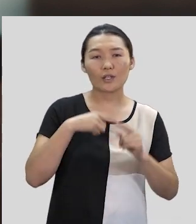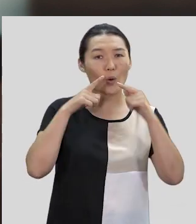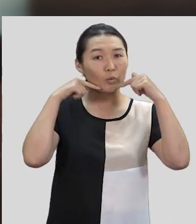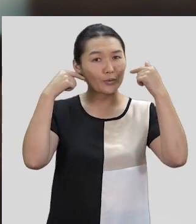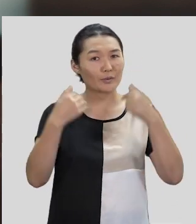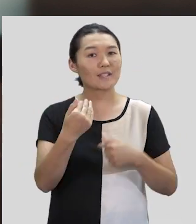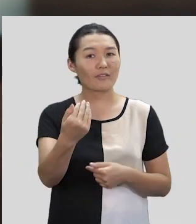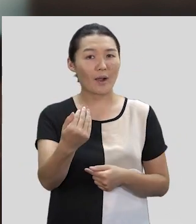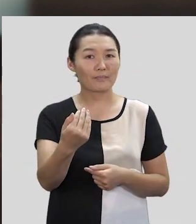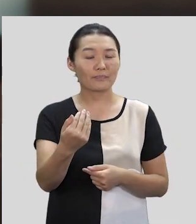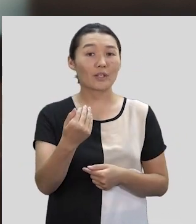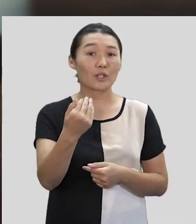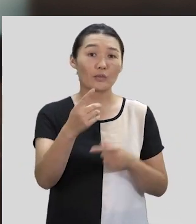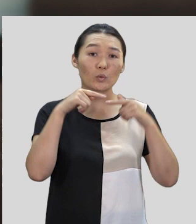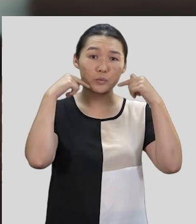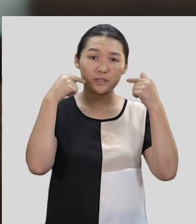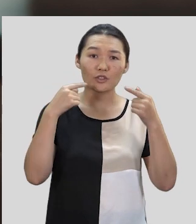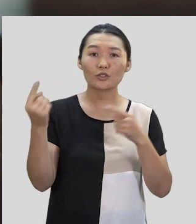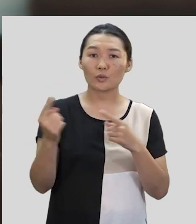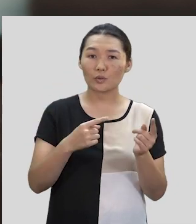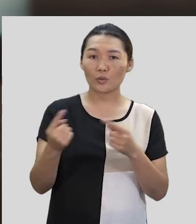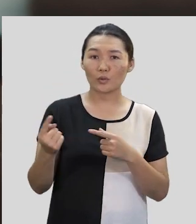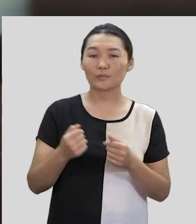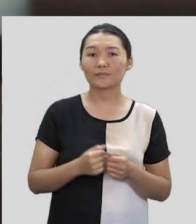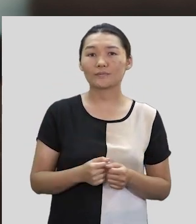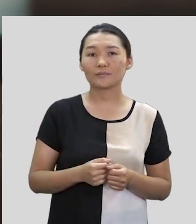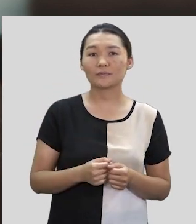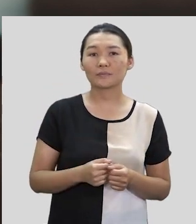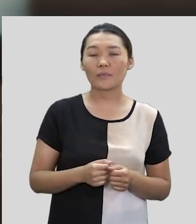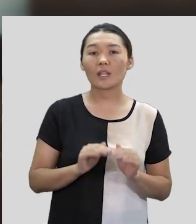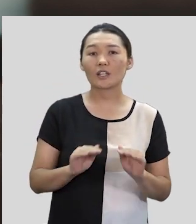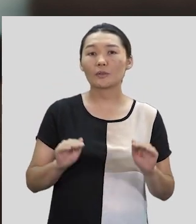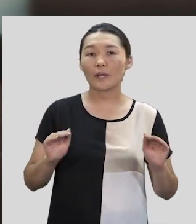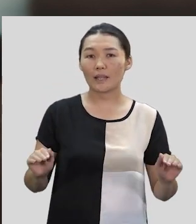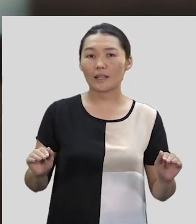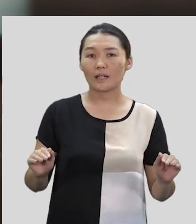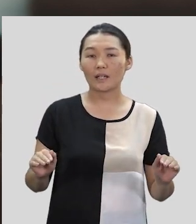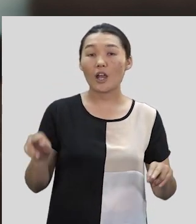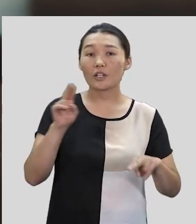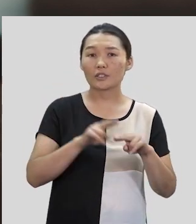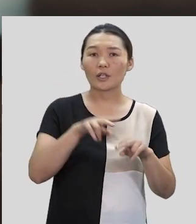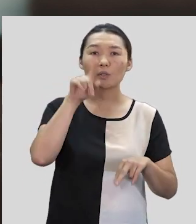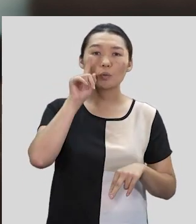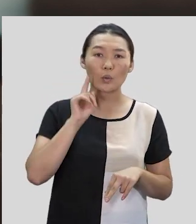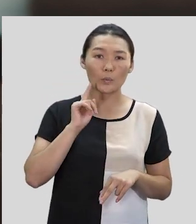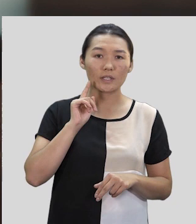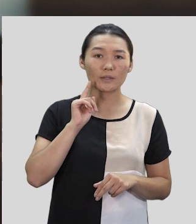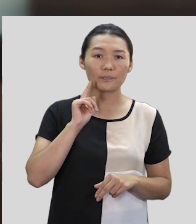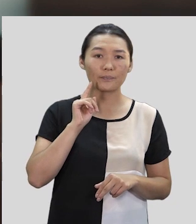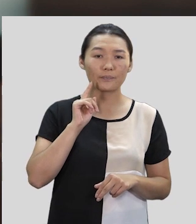вам и вы улыбнитесь друг другу ребята сядьте удобней